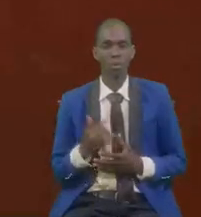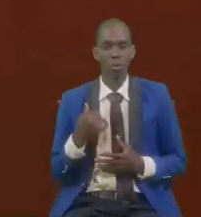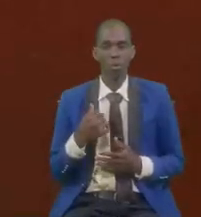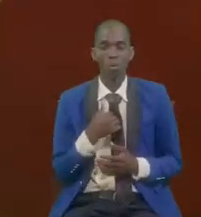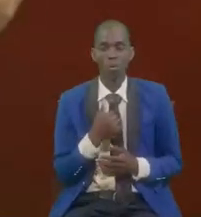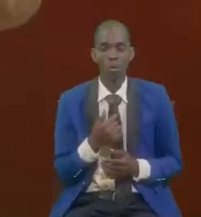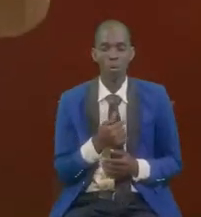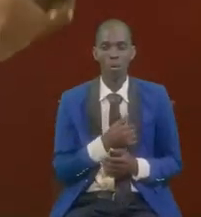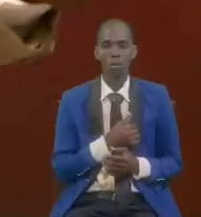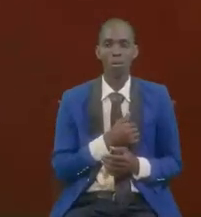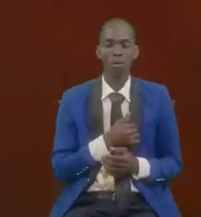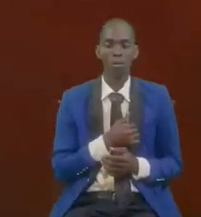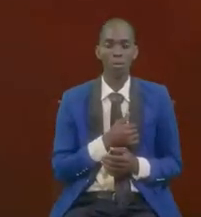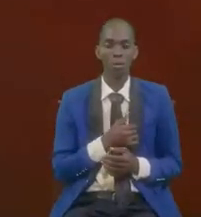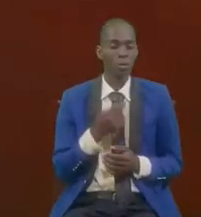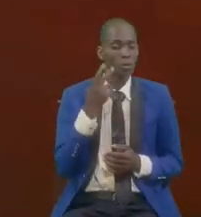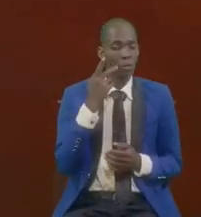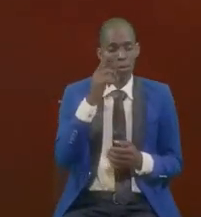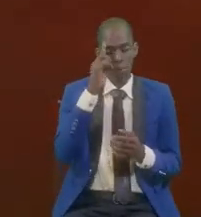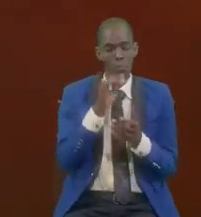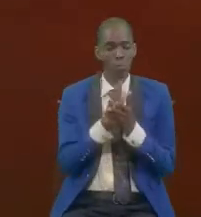Lorsque les croyants sont en conflit,